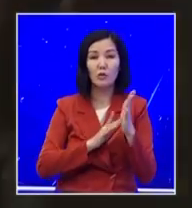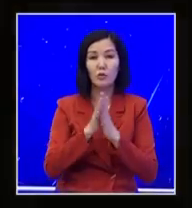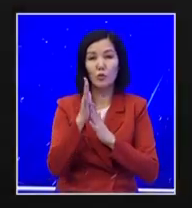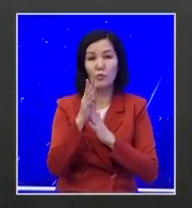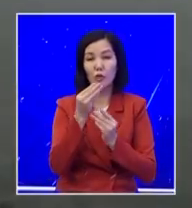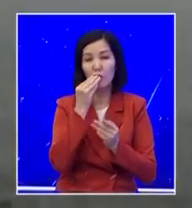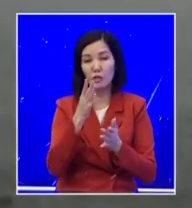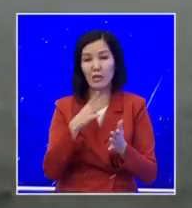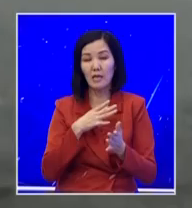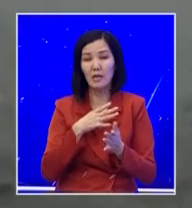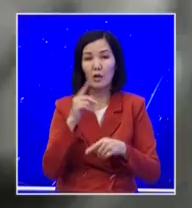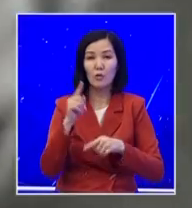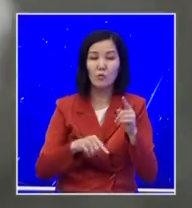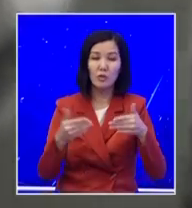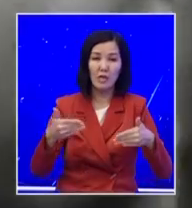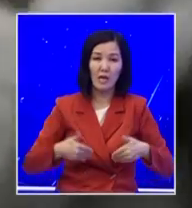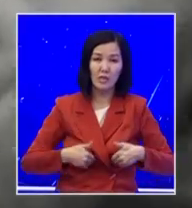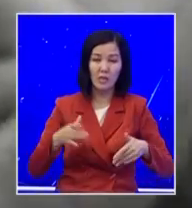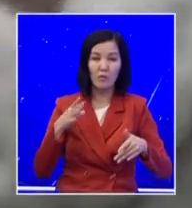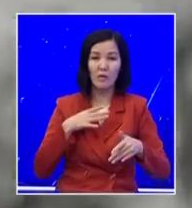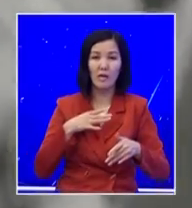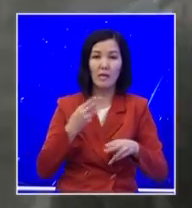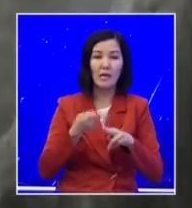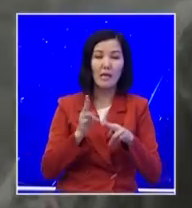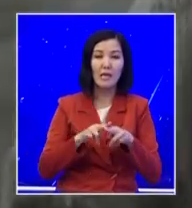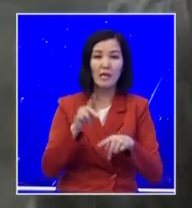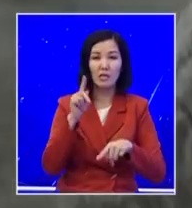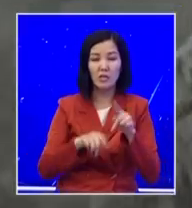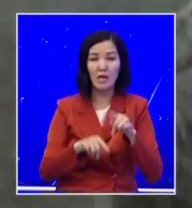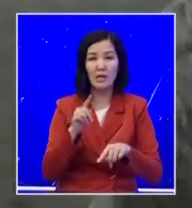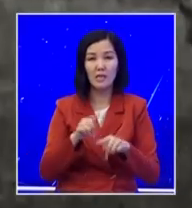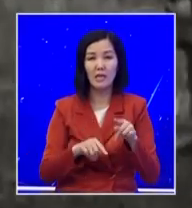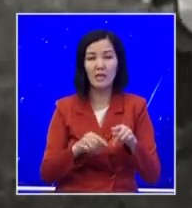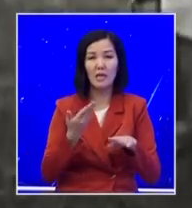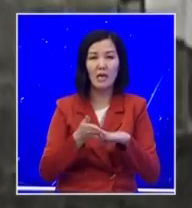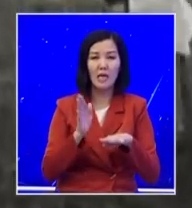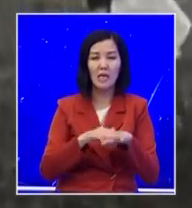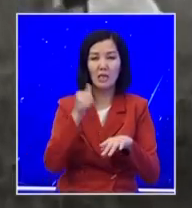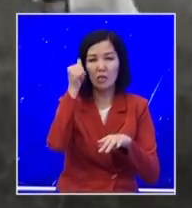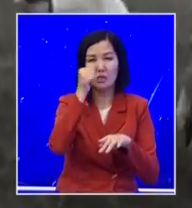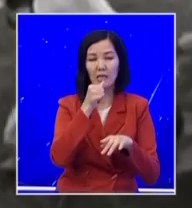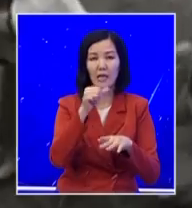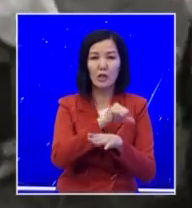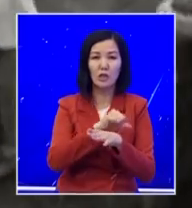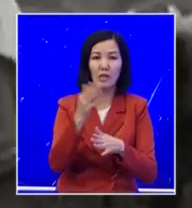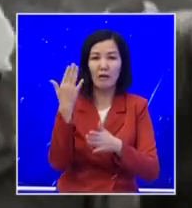айтуынша туыстарының біразы аштықтың құрығына іліксе, ең жақын ет жақындары зобалаң жылдары қырылып шекір асқан.